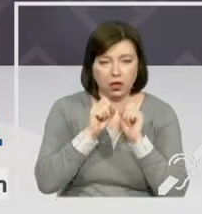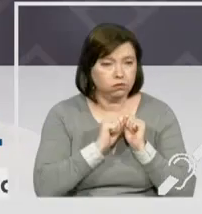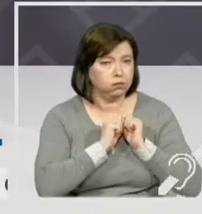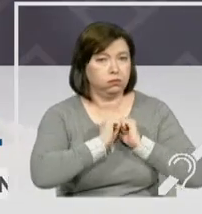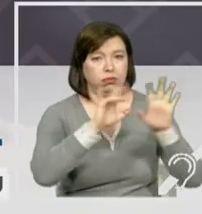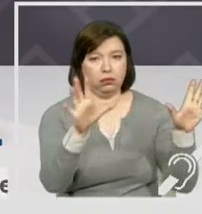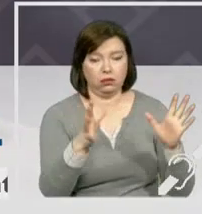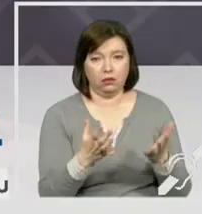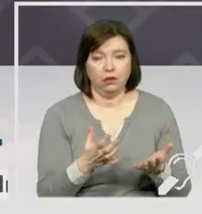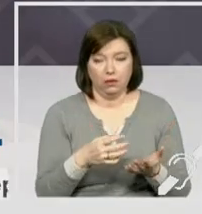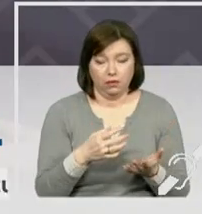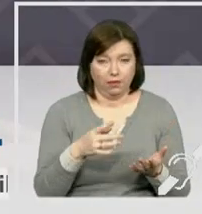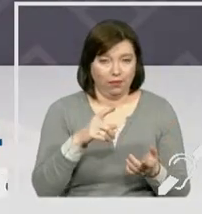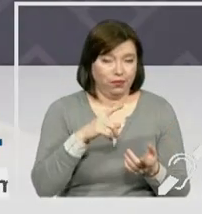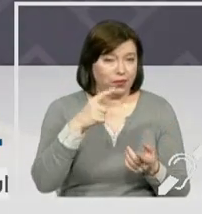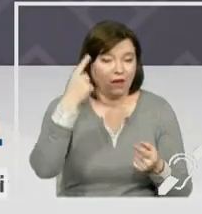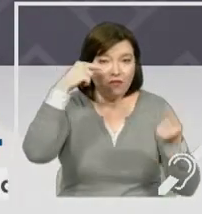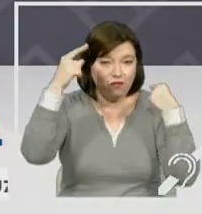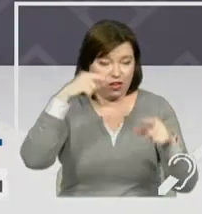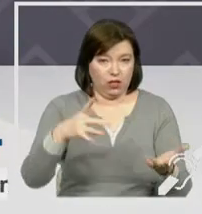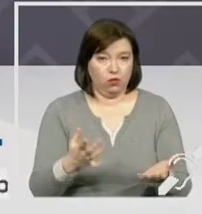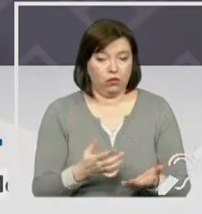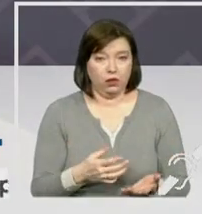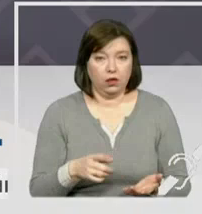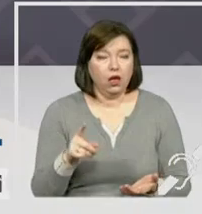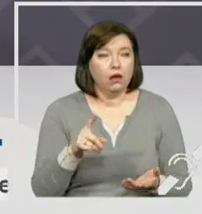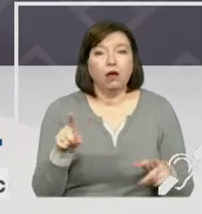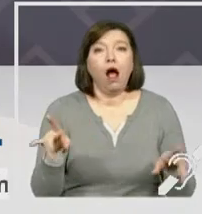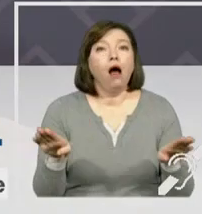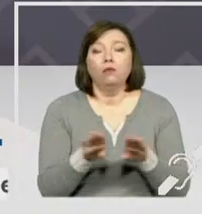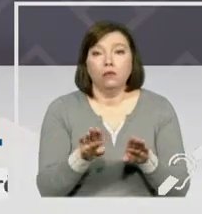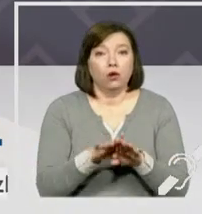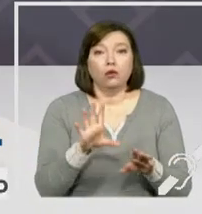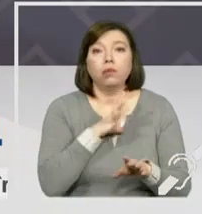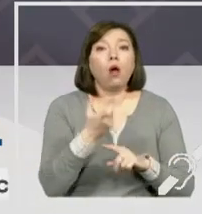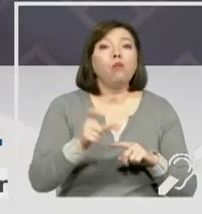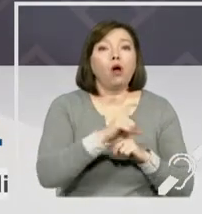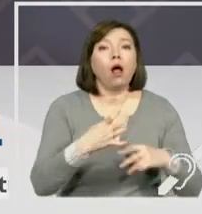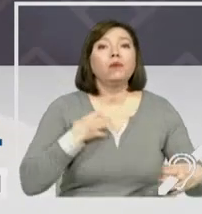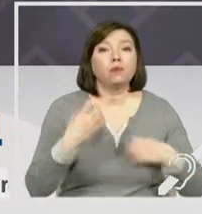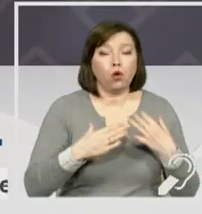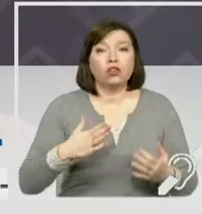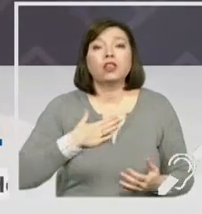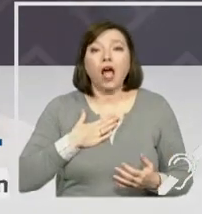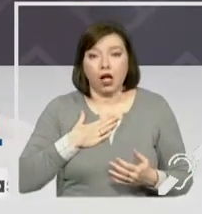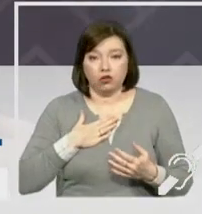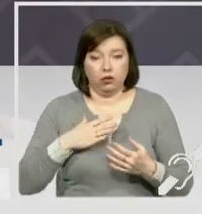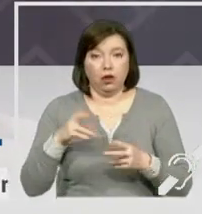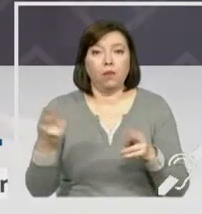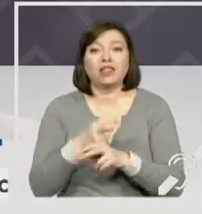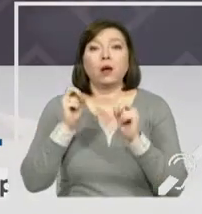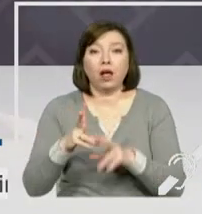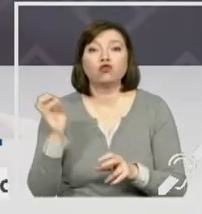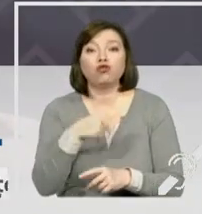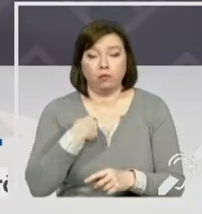inflamat, domnule, că deja avea impresia că erau mai preocupați de securitatea noastră decât noi de a noastră. Da,